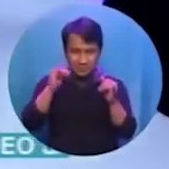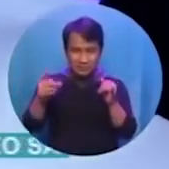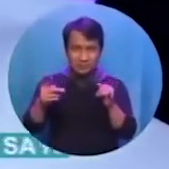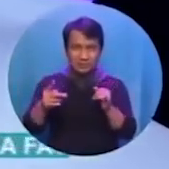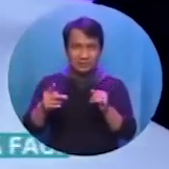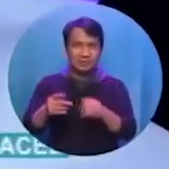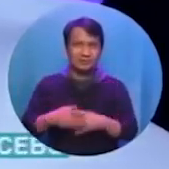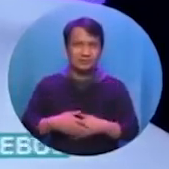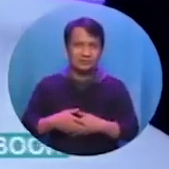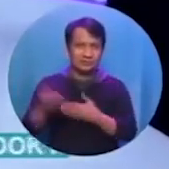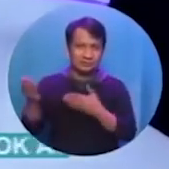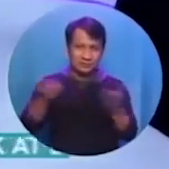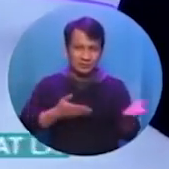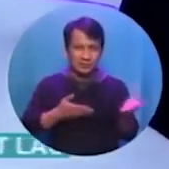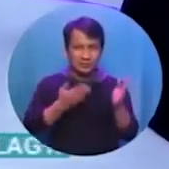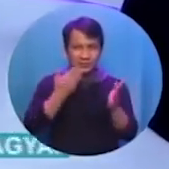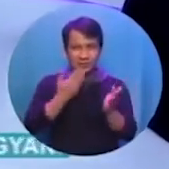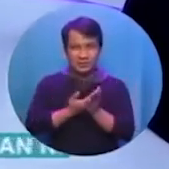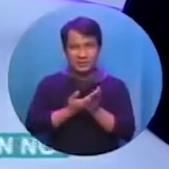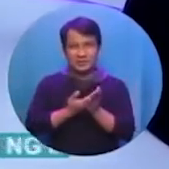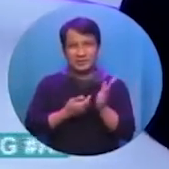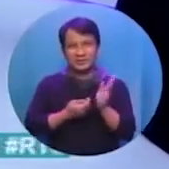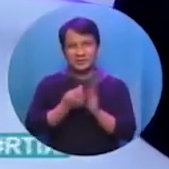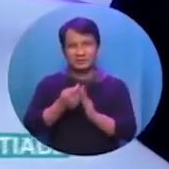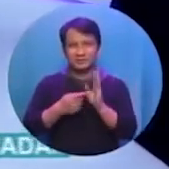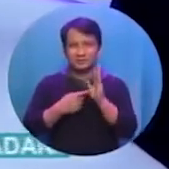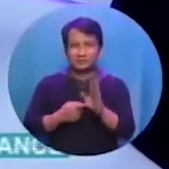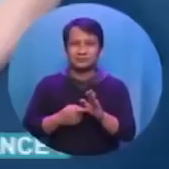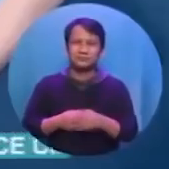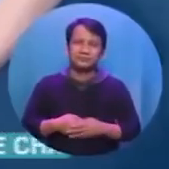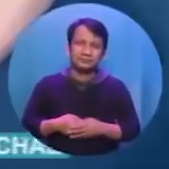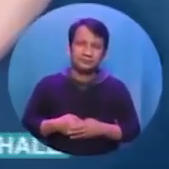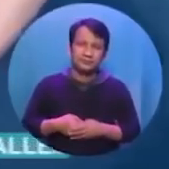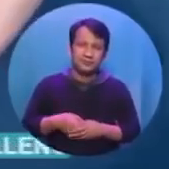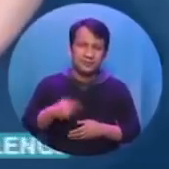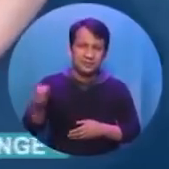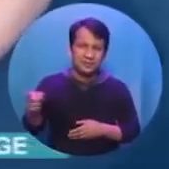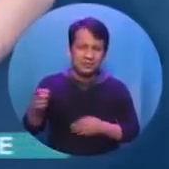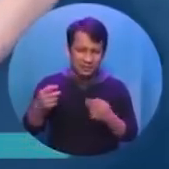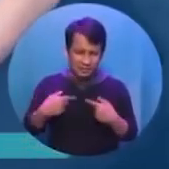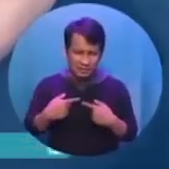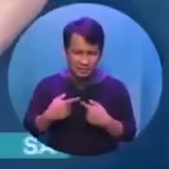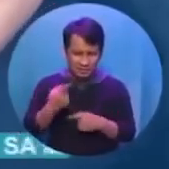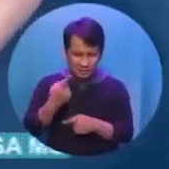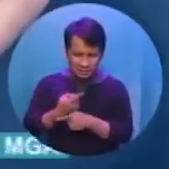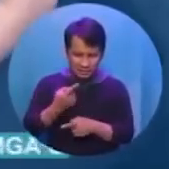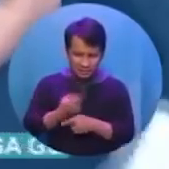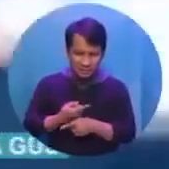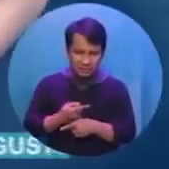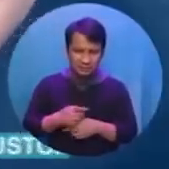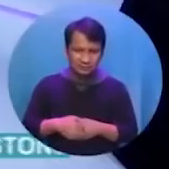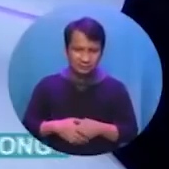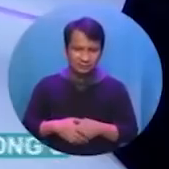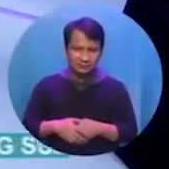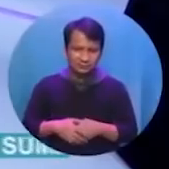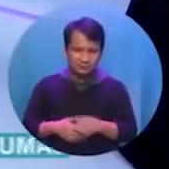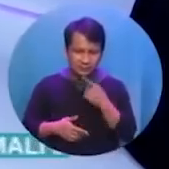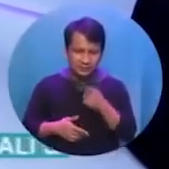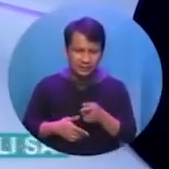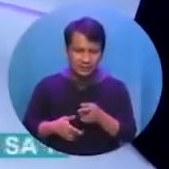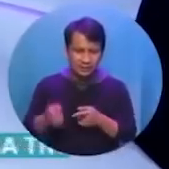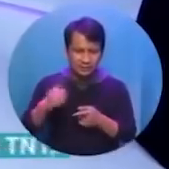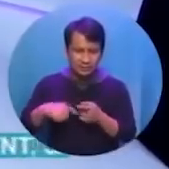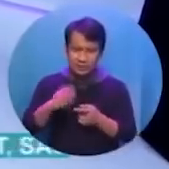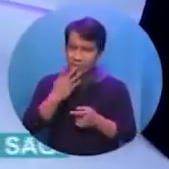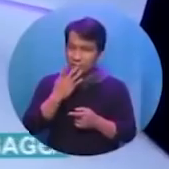sa inyong dalawa? Bearer of Good News! At siyempre, Bearer of Good News, tama nga naman sila, tumpak na tumpak, sapagkat